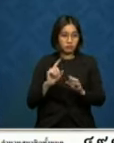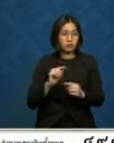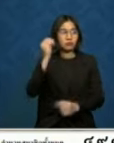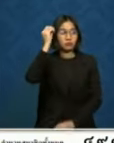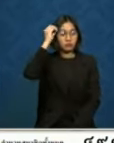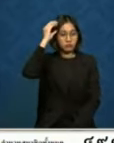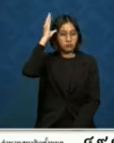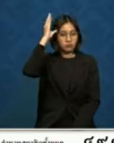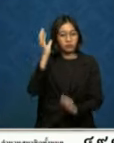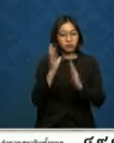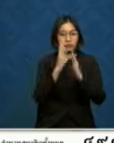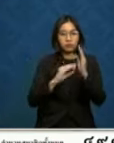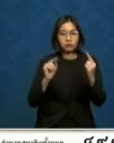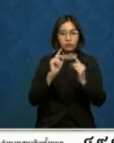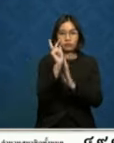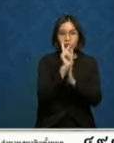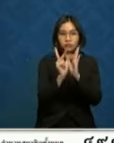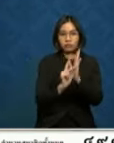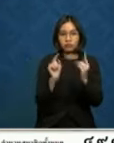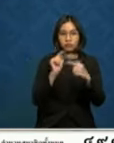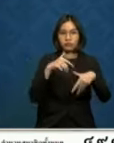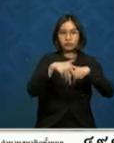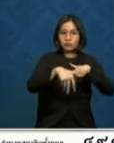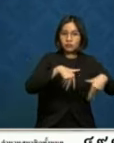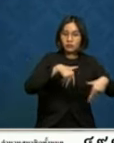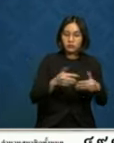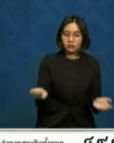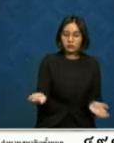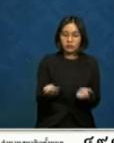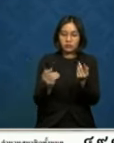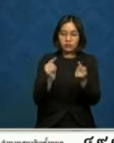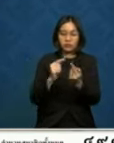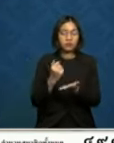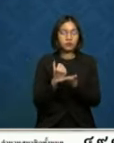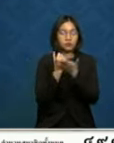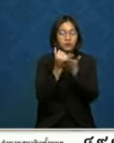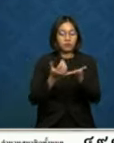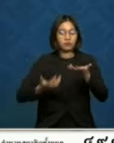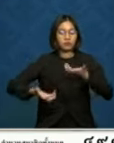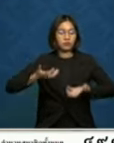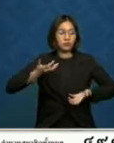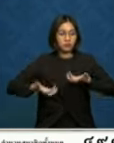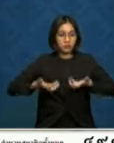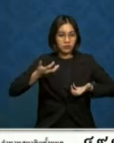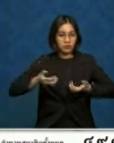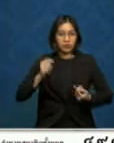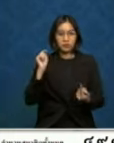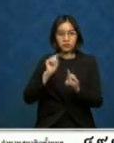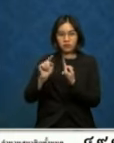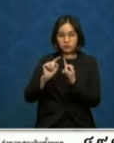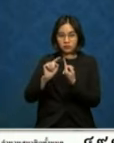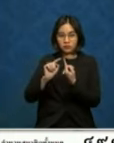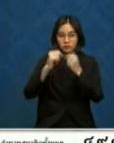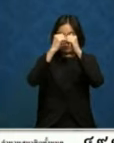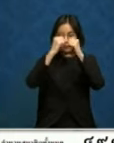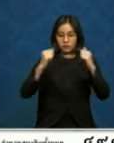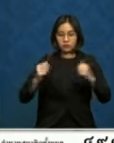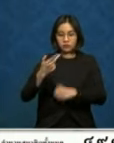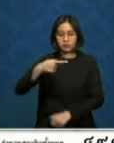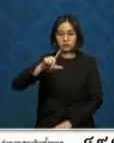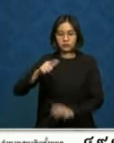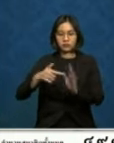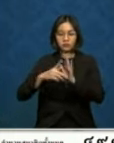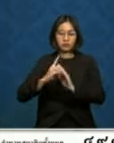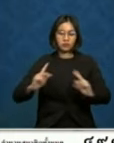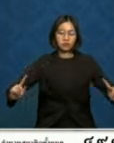ให้ความรู้ทางกฎหมายแก่ประชาชนส่งเสริมการอำนวยความยุติธรรมสำนักงานปลัดกระทร